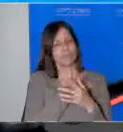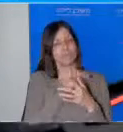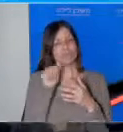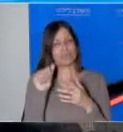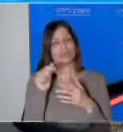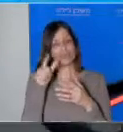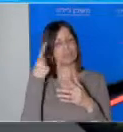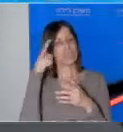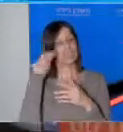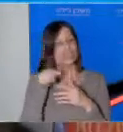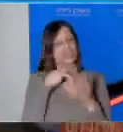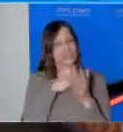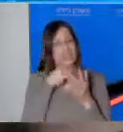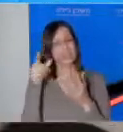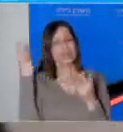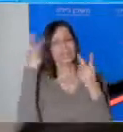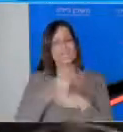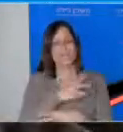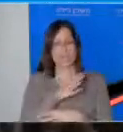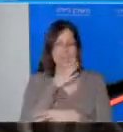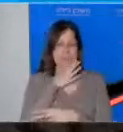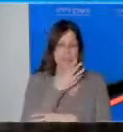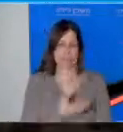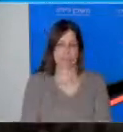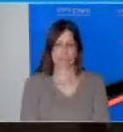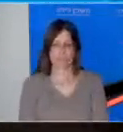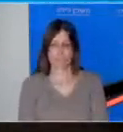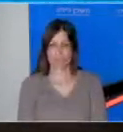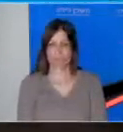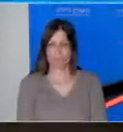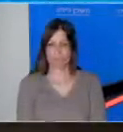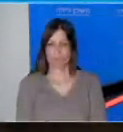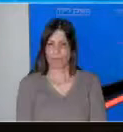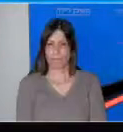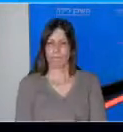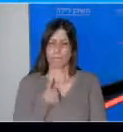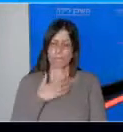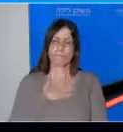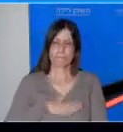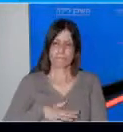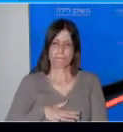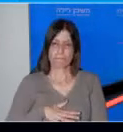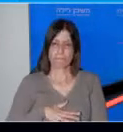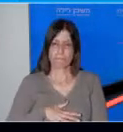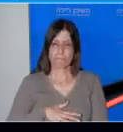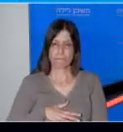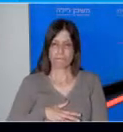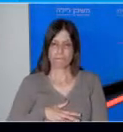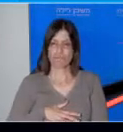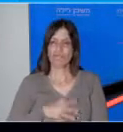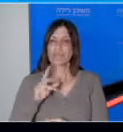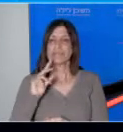הפרקליטות, הם יזמו את זה כי הם קלטו את הבעייתיות. אז טוב, אני רוצה ניצב ודימוס...